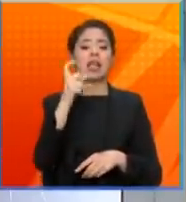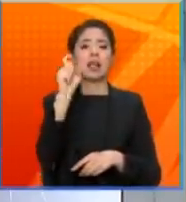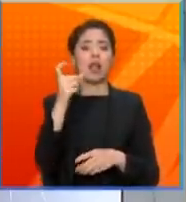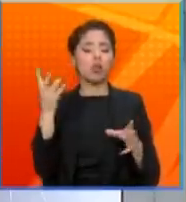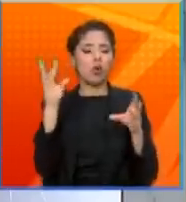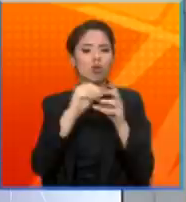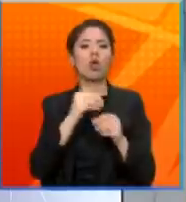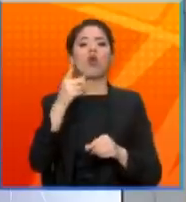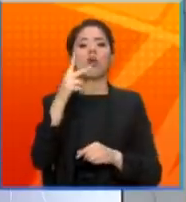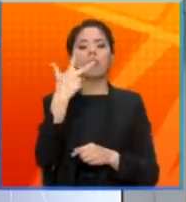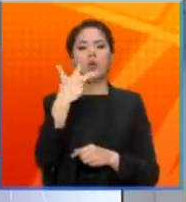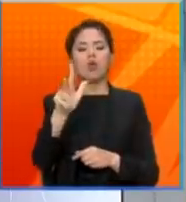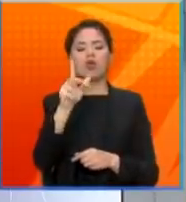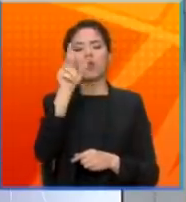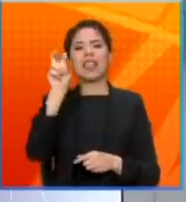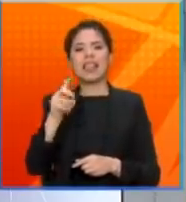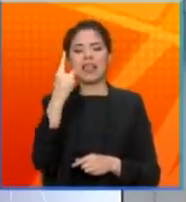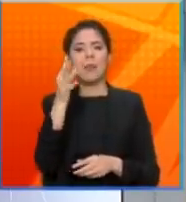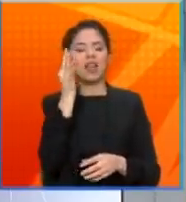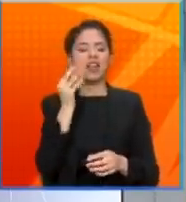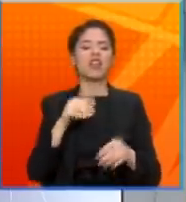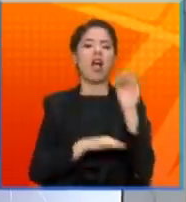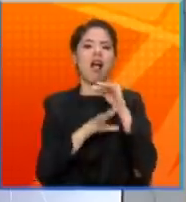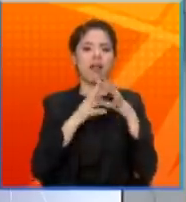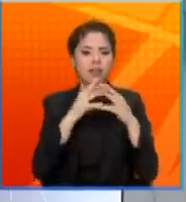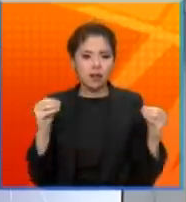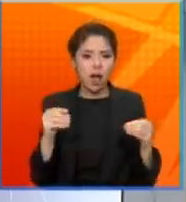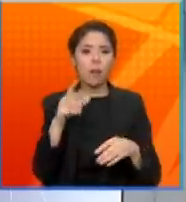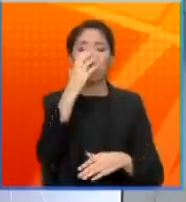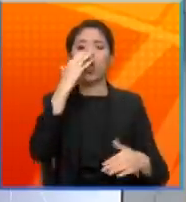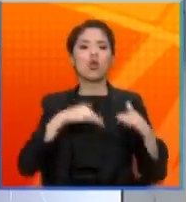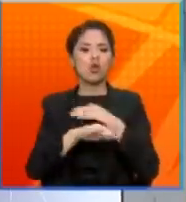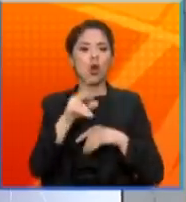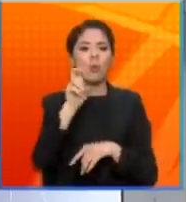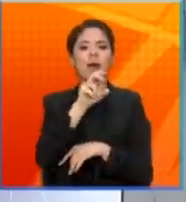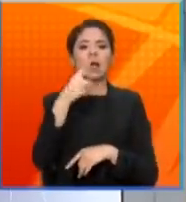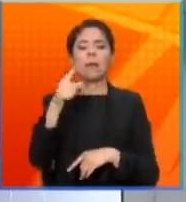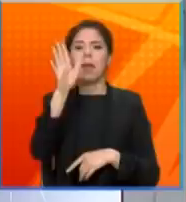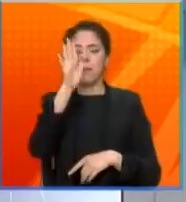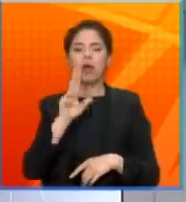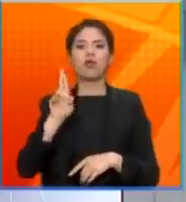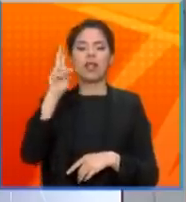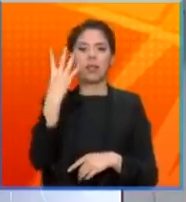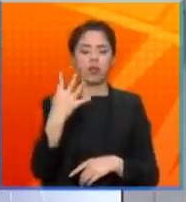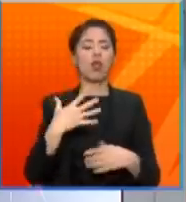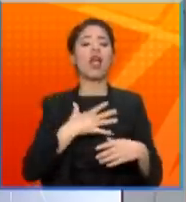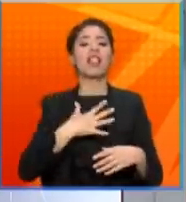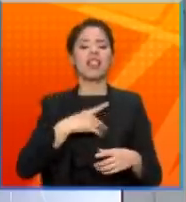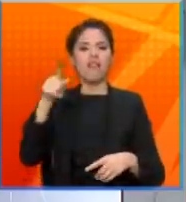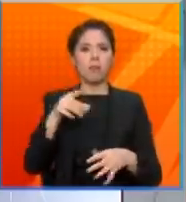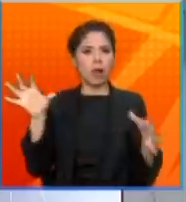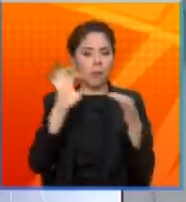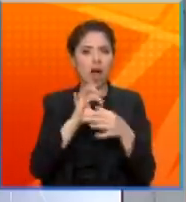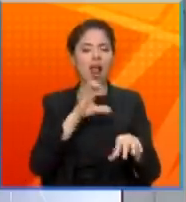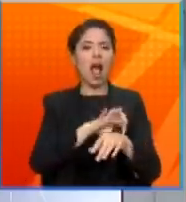birlikte 3.081. Toplam yoğun bakım hasta sayısı 1.574. Yoğun bakımda solunum cihazına bağlanan